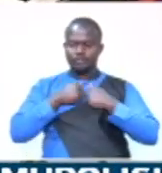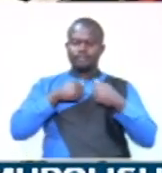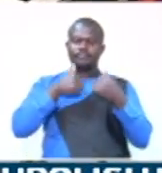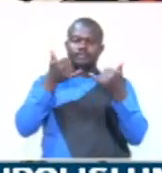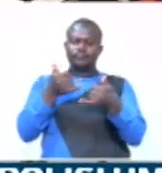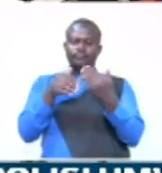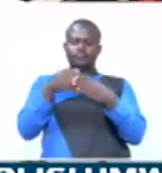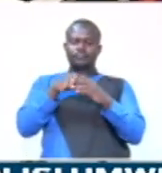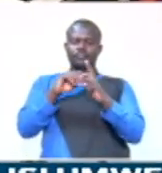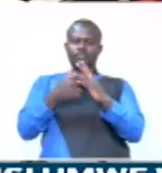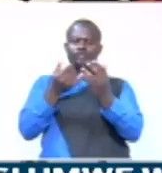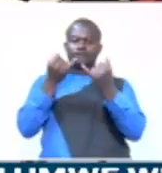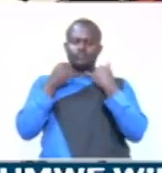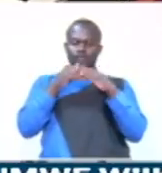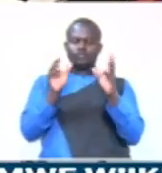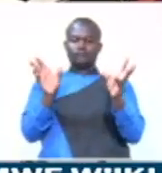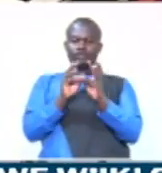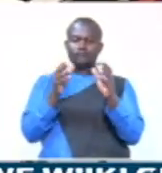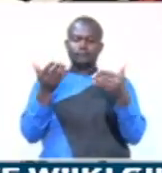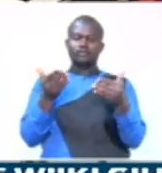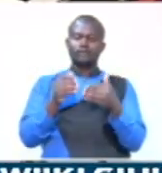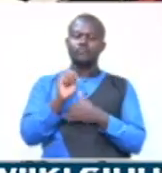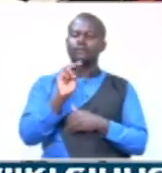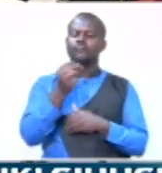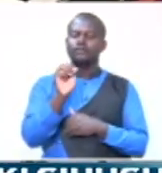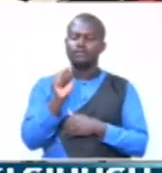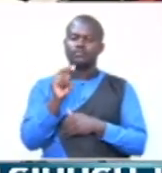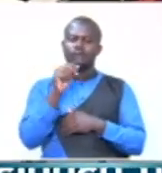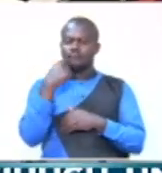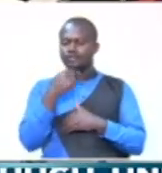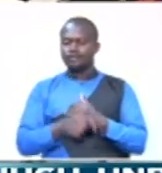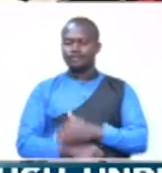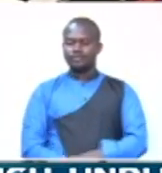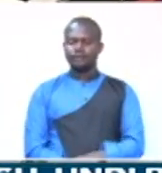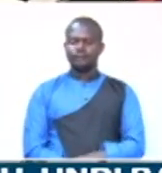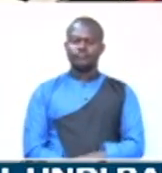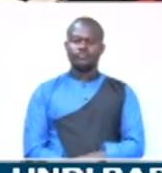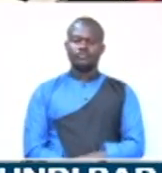Hanyuma mu gutangira nzi ukatubwira muri make uyu Muhayimana Claude ubundi ni muntu ki?